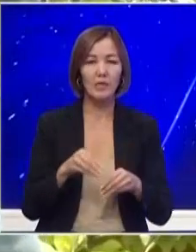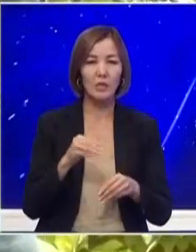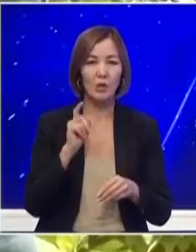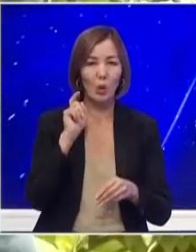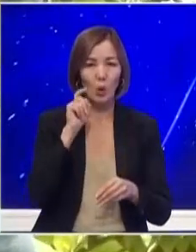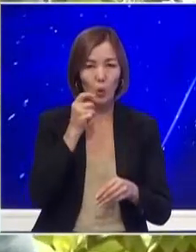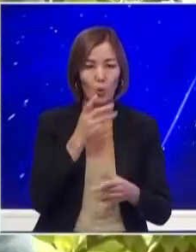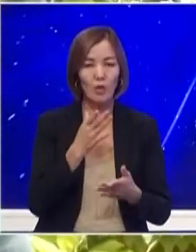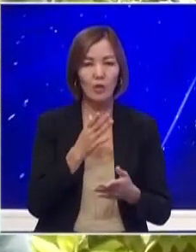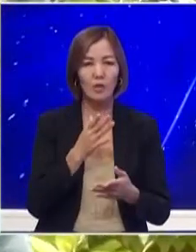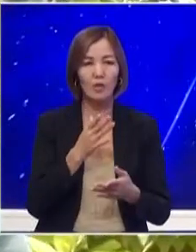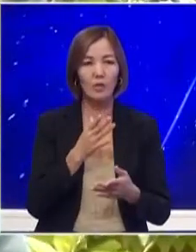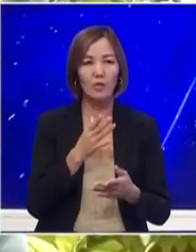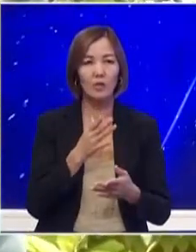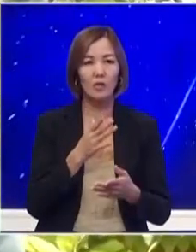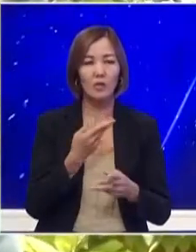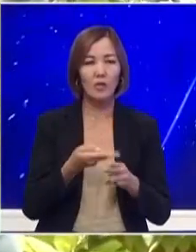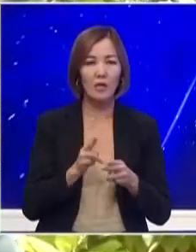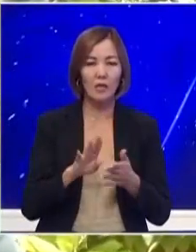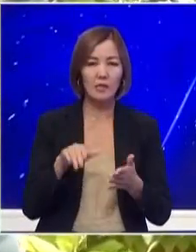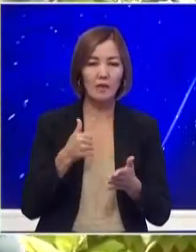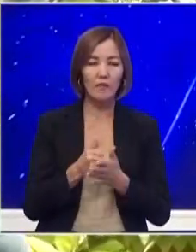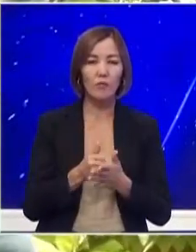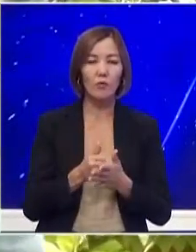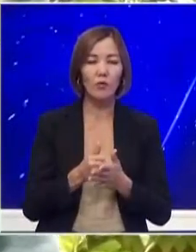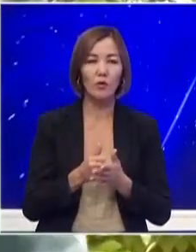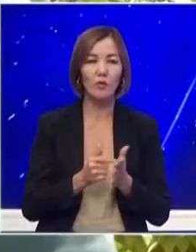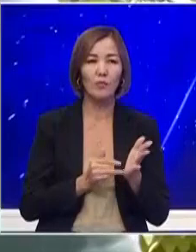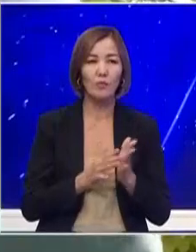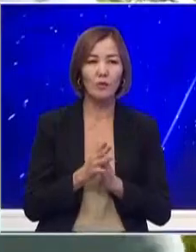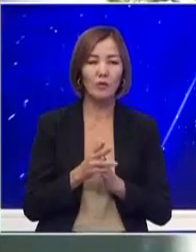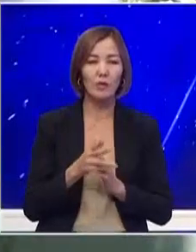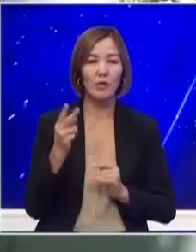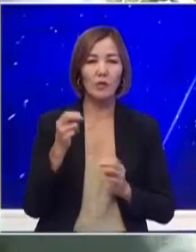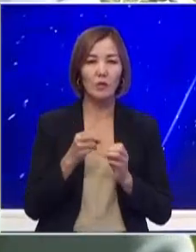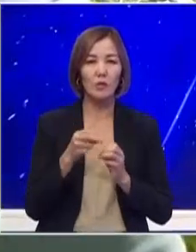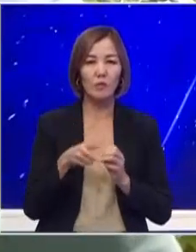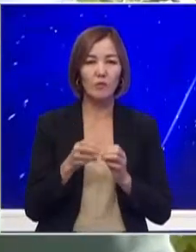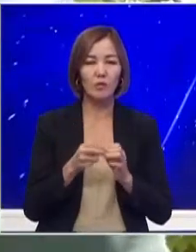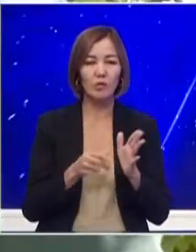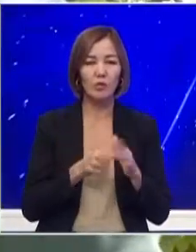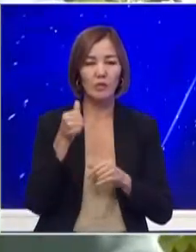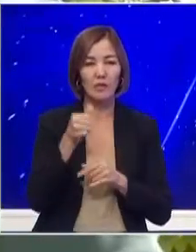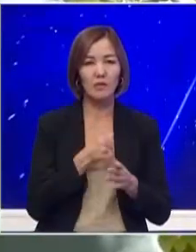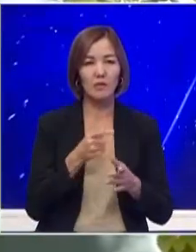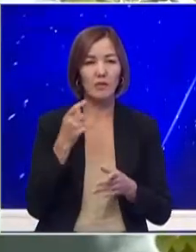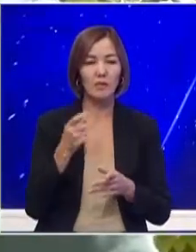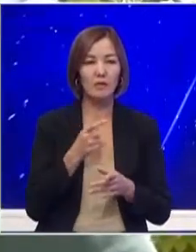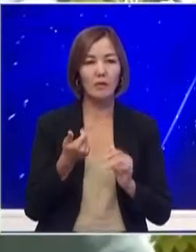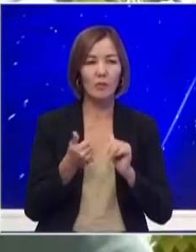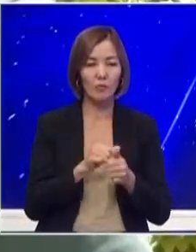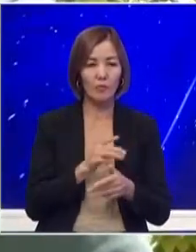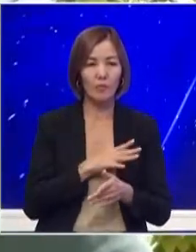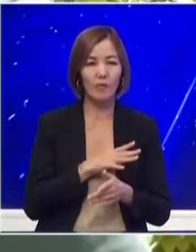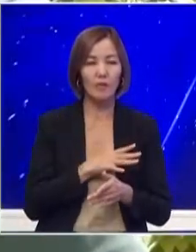наша самая основная культура была. Затем до 2016 года работали как крестьянское хозяйство